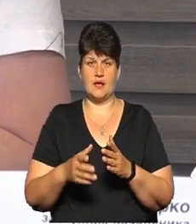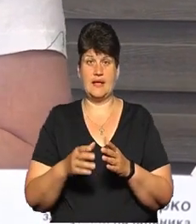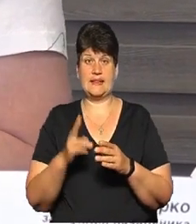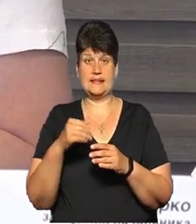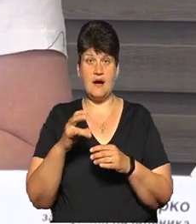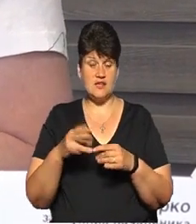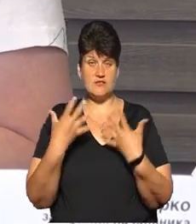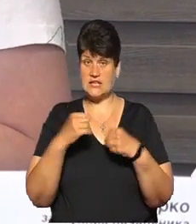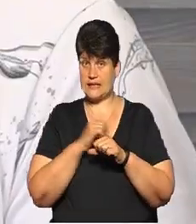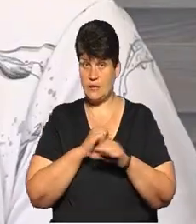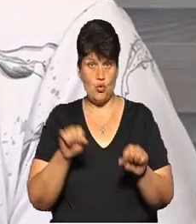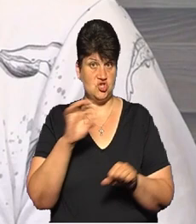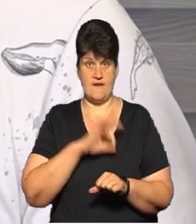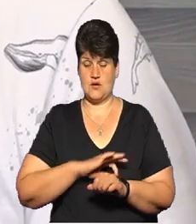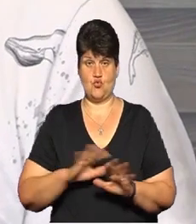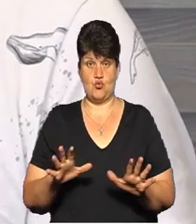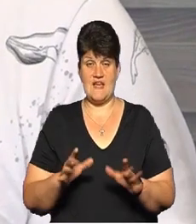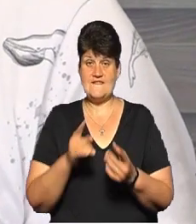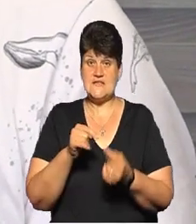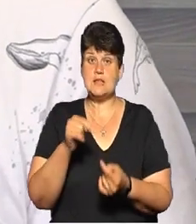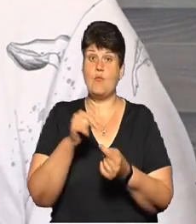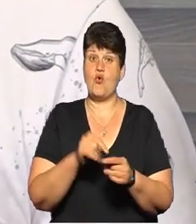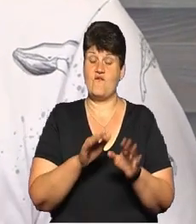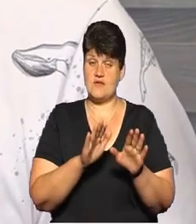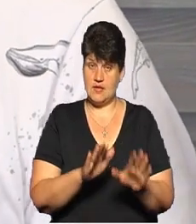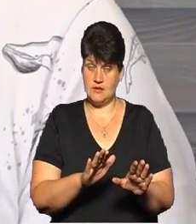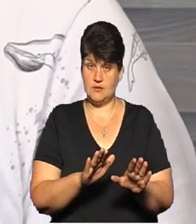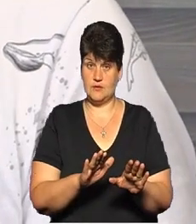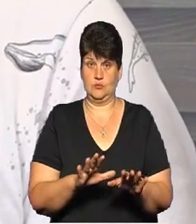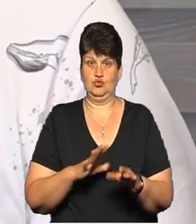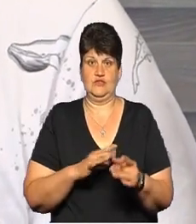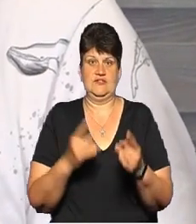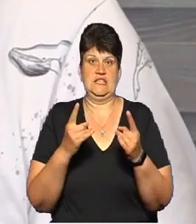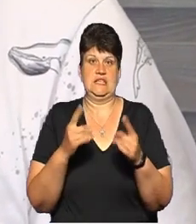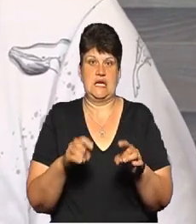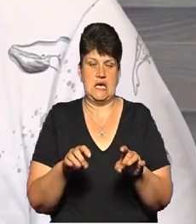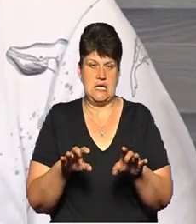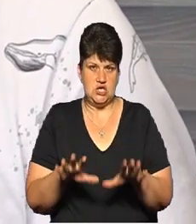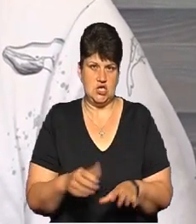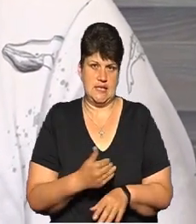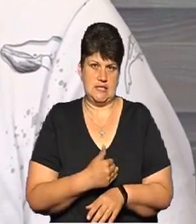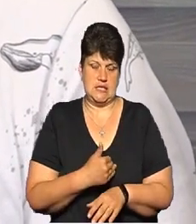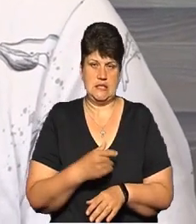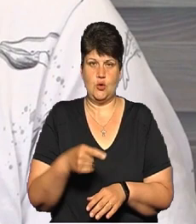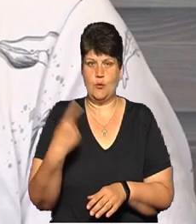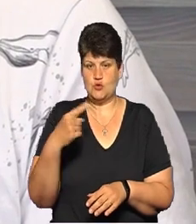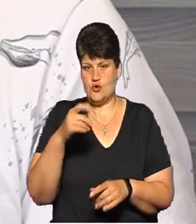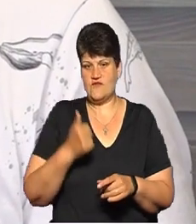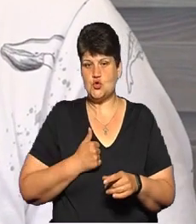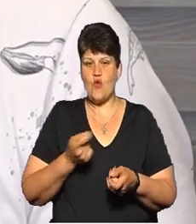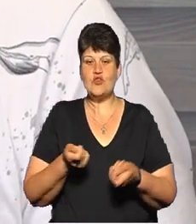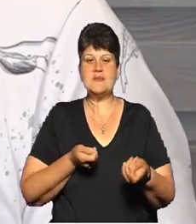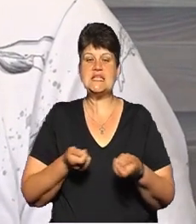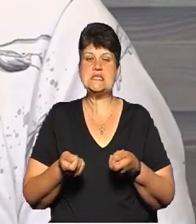не можна використовувати. Відповідно, тут було таке велике рішення, ініційовано Тернопільською обласною військовою